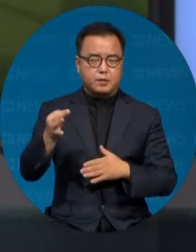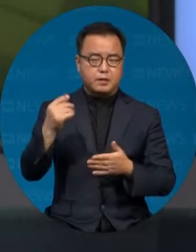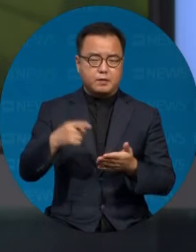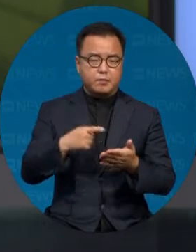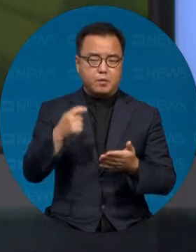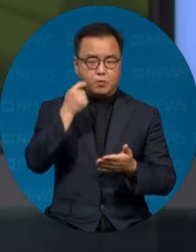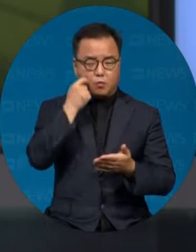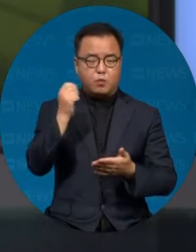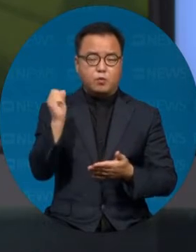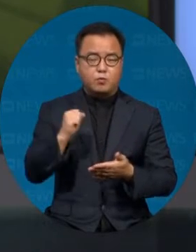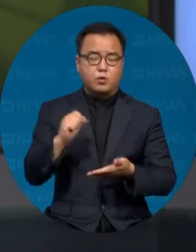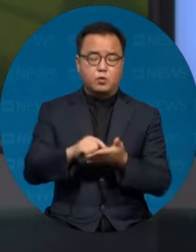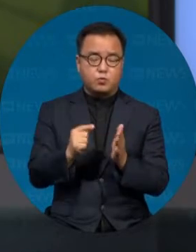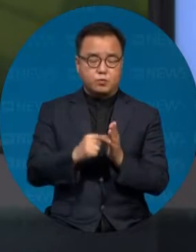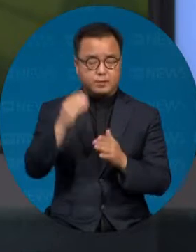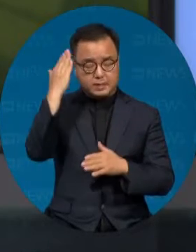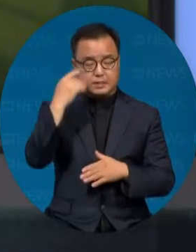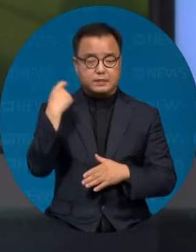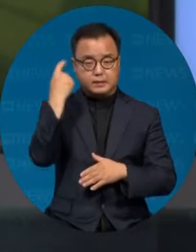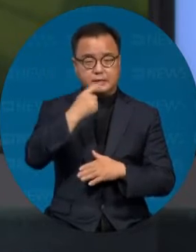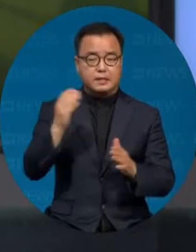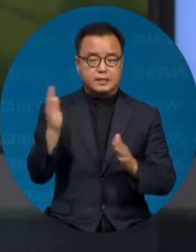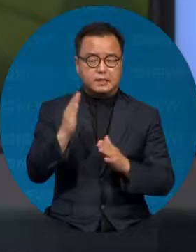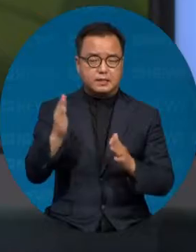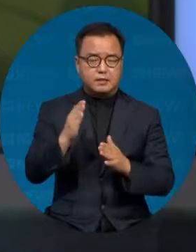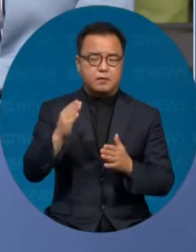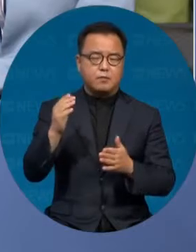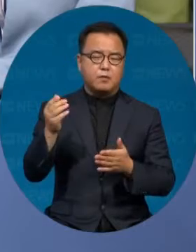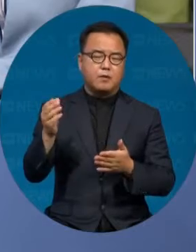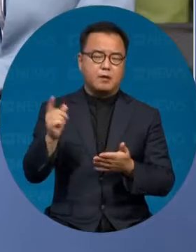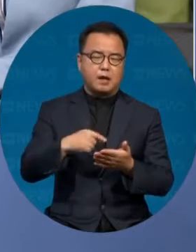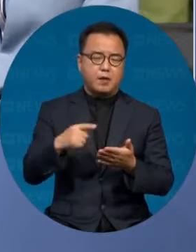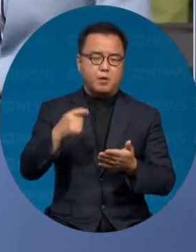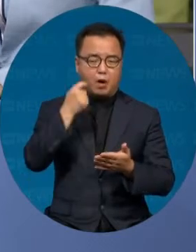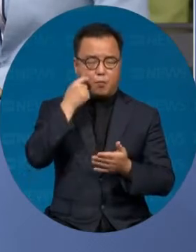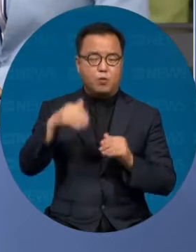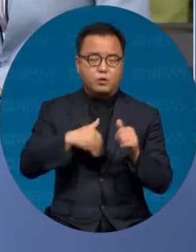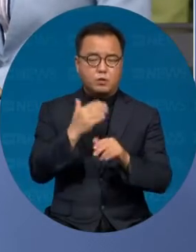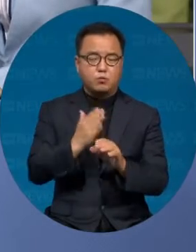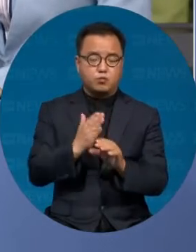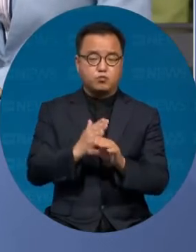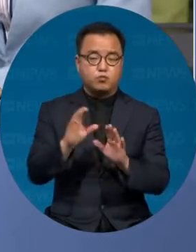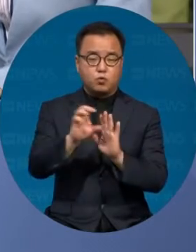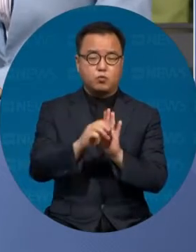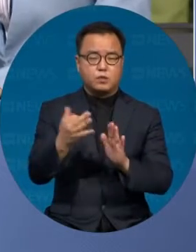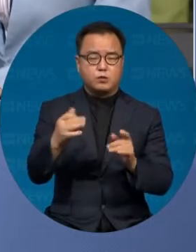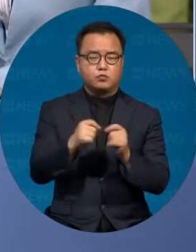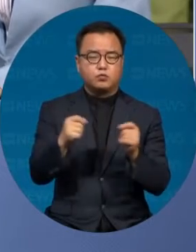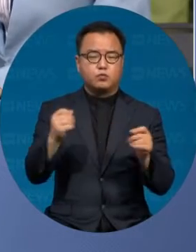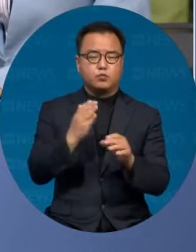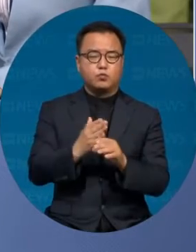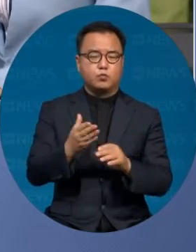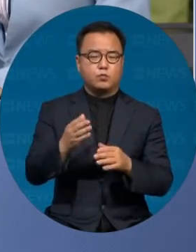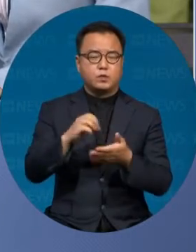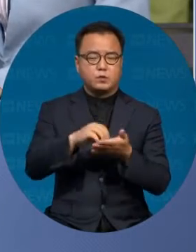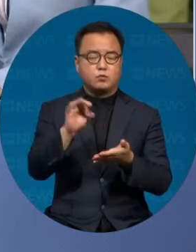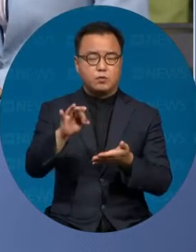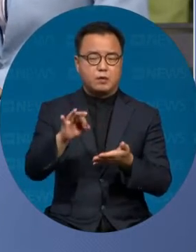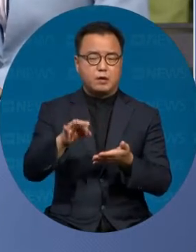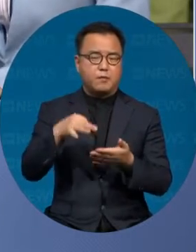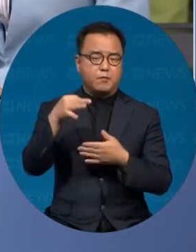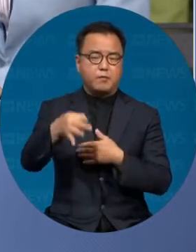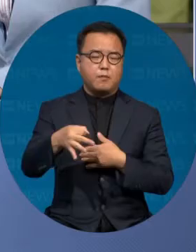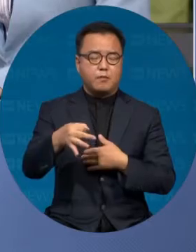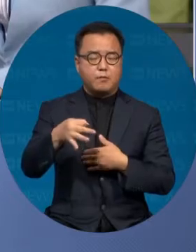대학 학생들의 비중은 꽤 높은 것으로 알려졌는데요. 그만큼 코로나 장기화에 이 학자금 납부를 이어가지 못하는 흑인